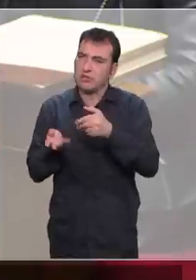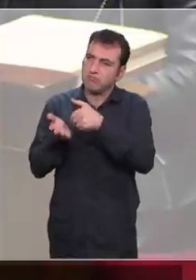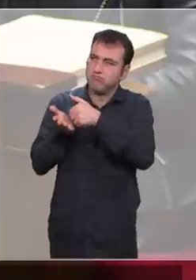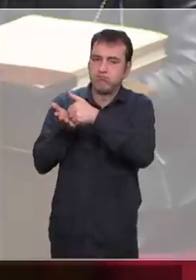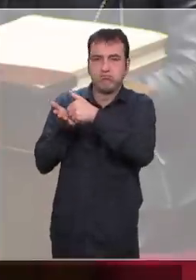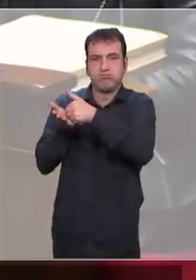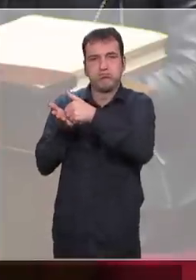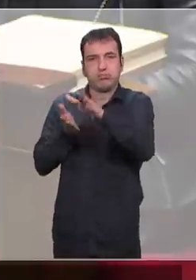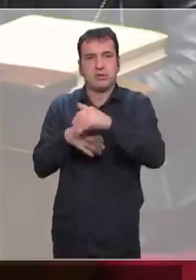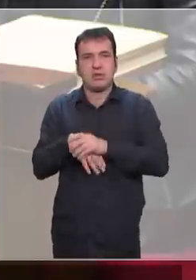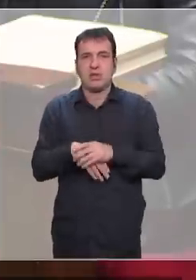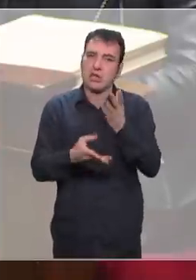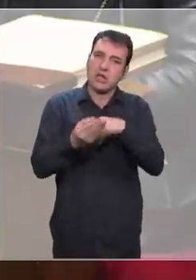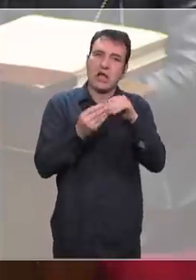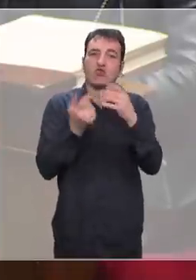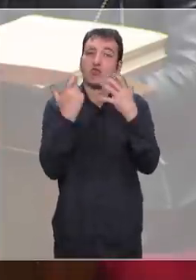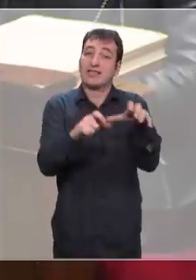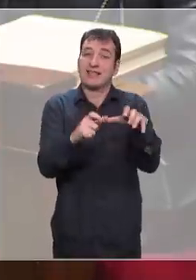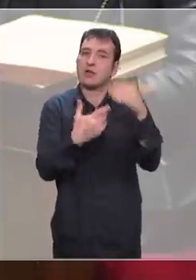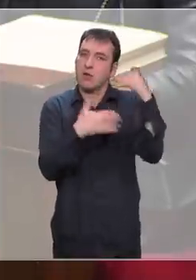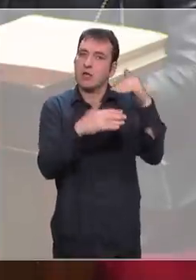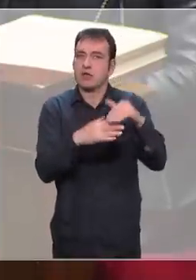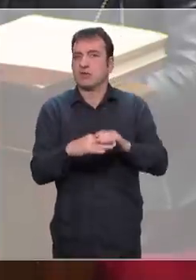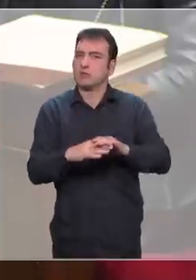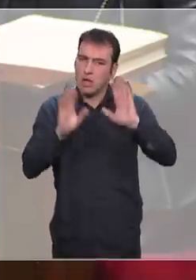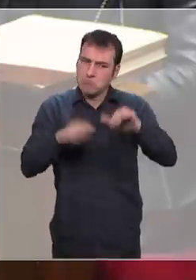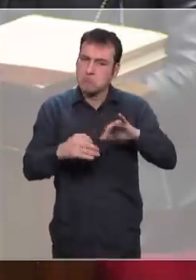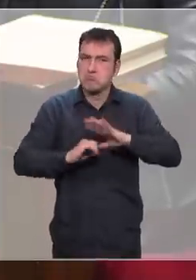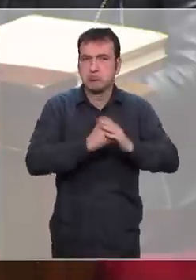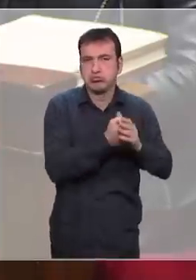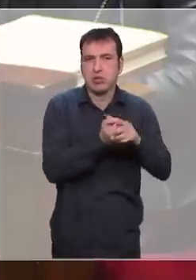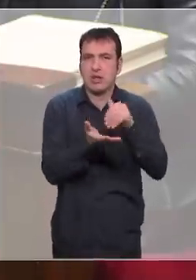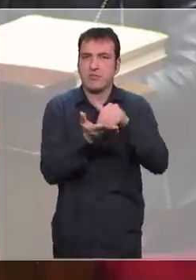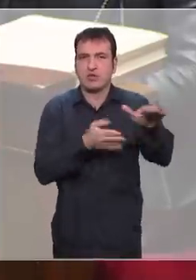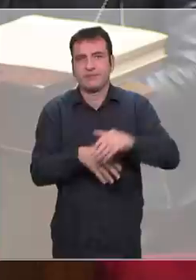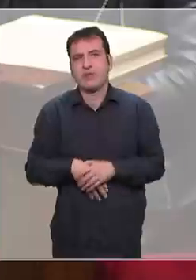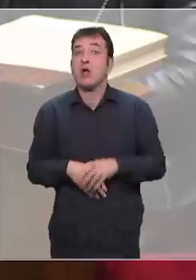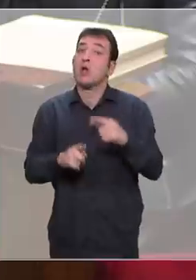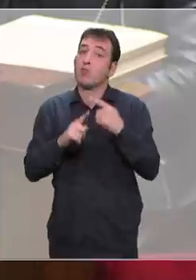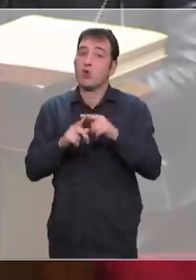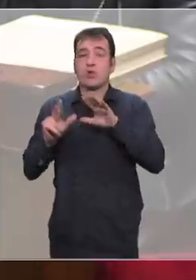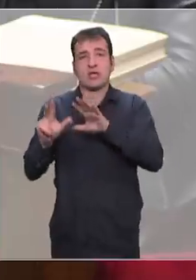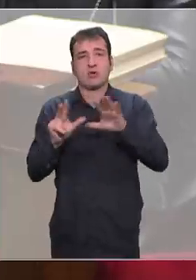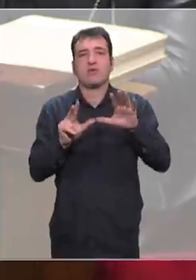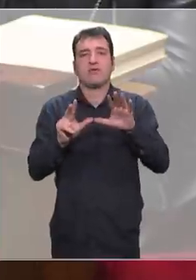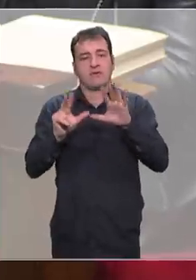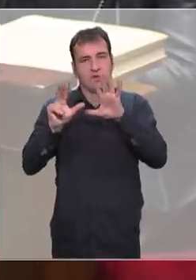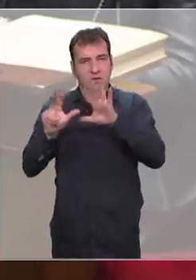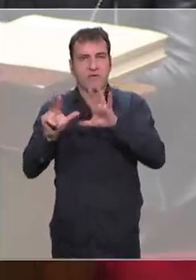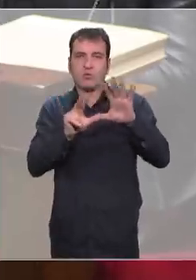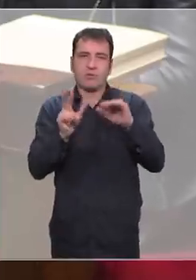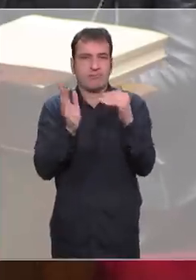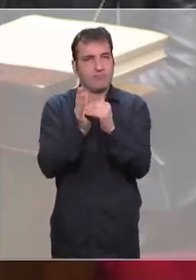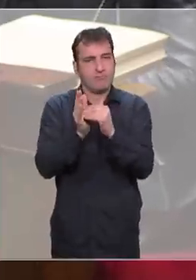aux 700 étrangers radicalisés expulsés depuis 2017 et aux 88 000 titres de séjour retirés ou refusés